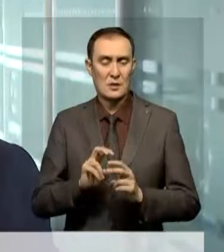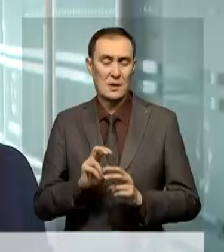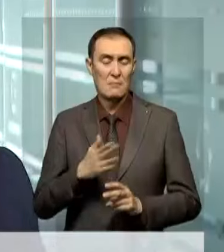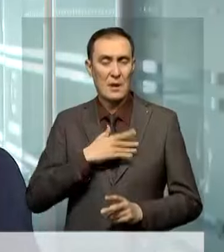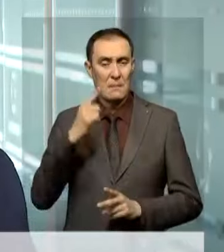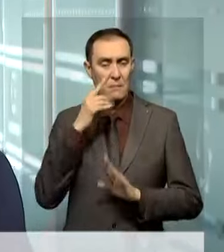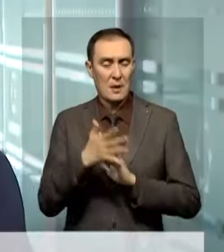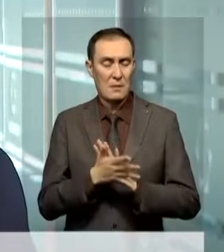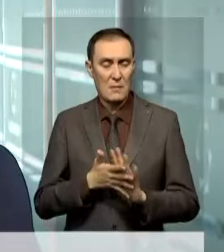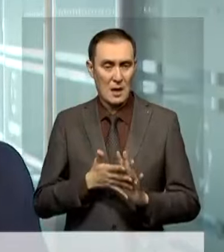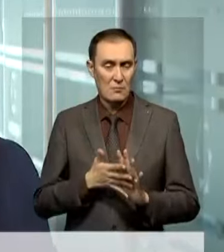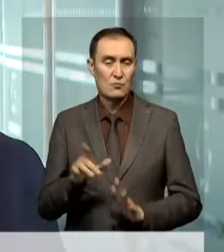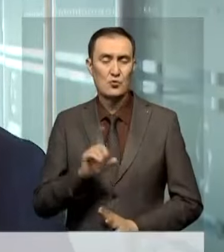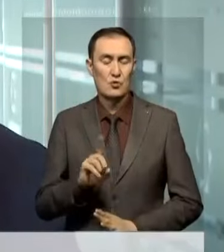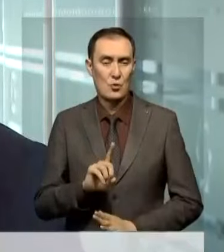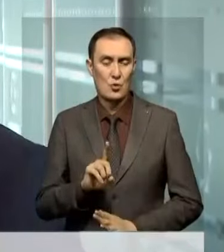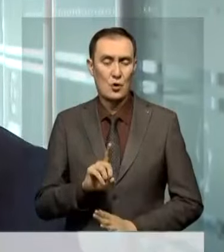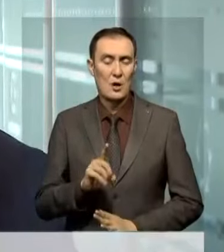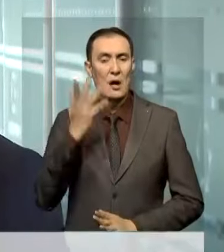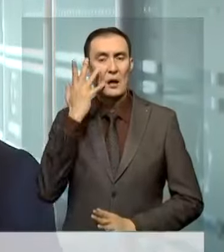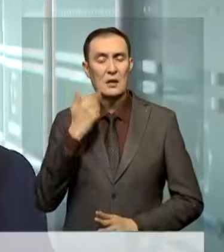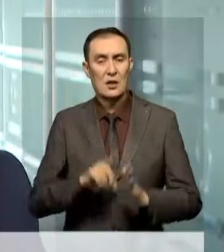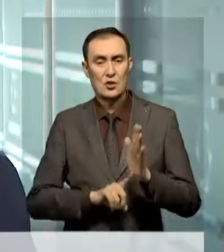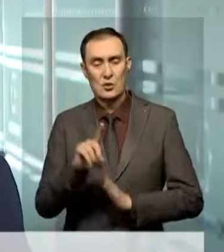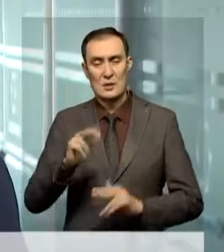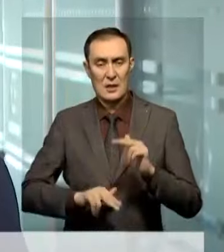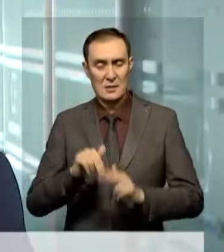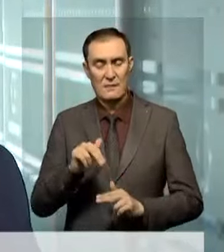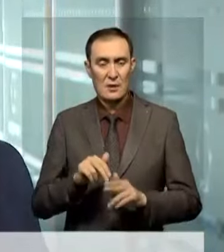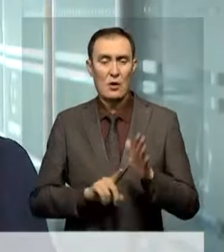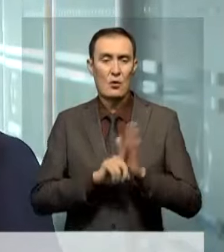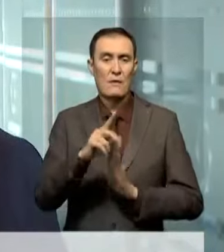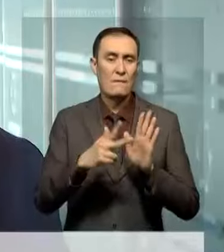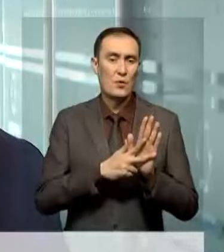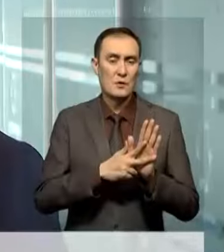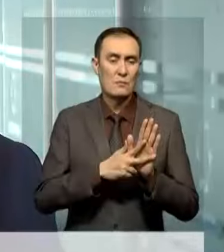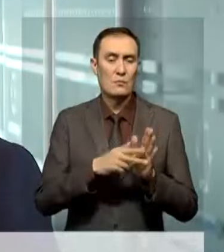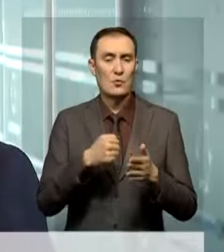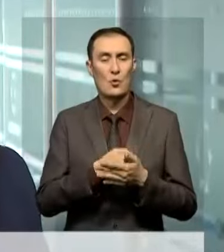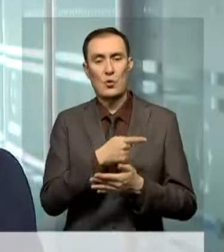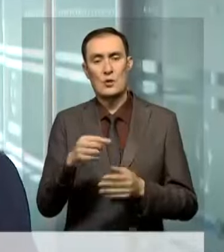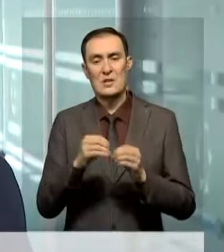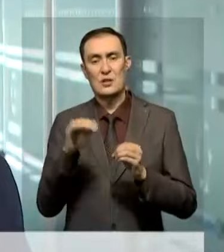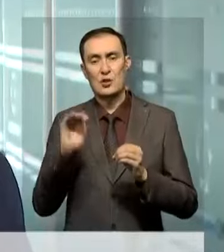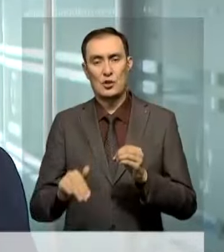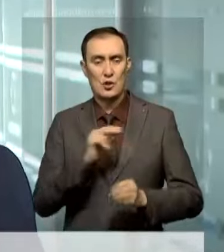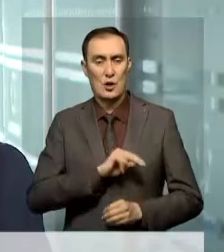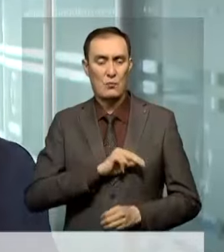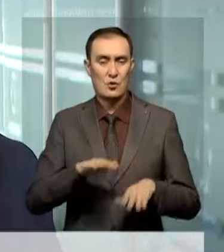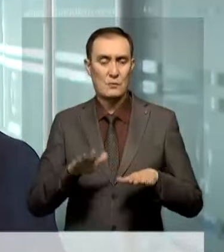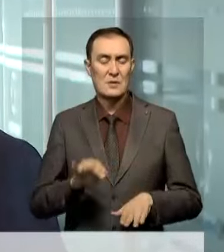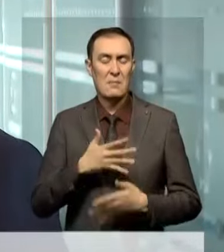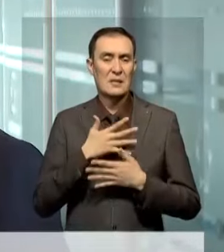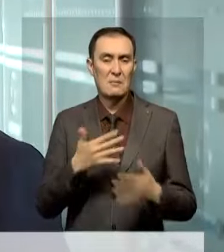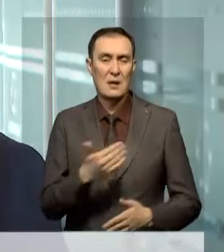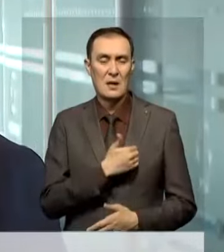что мы понимаем, что как только начнется само строительство, это от 8 до 10 тысяч рабочих мест появится. И максимально